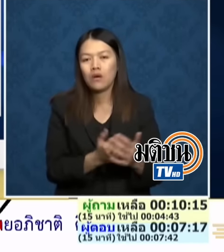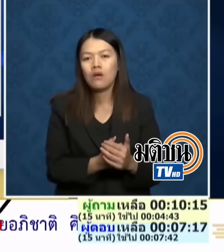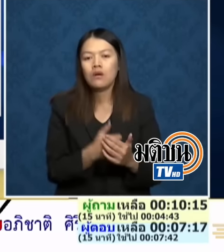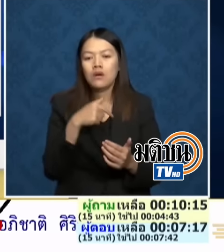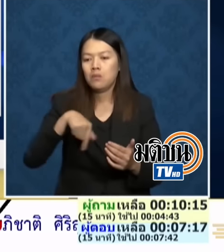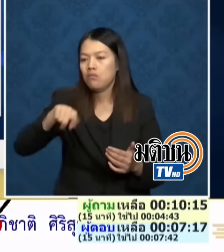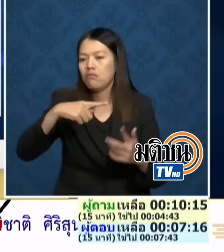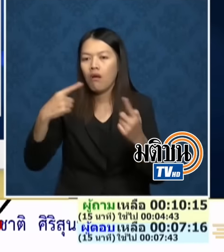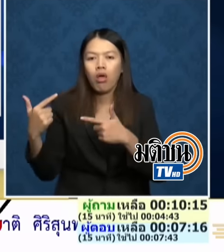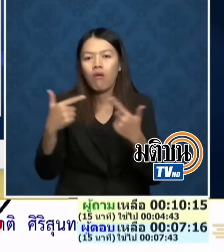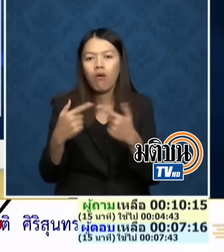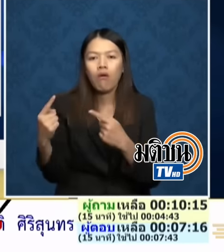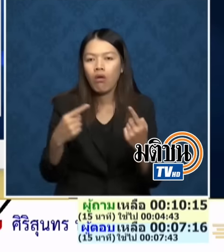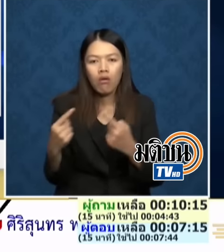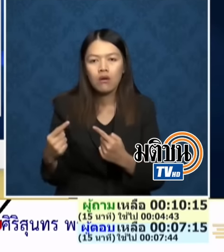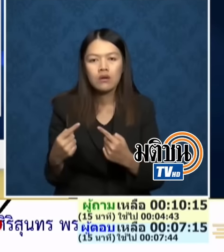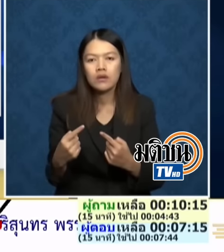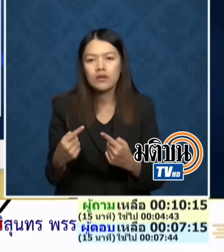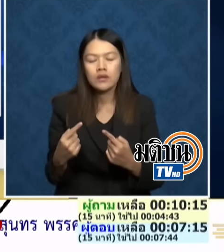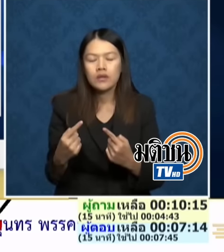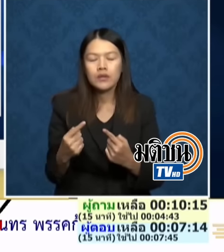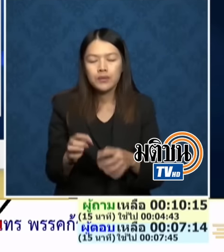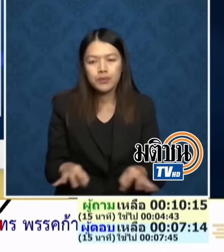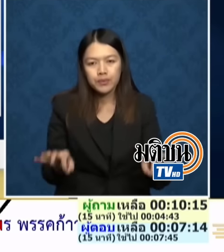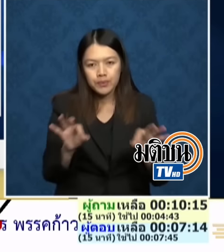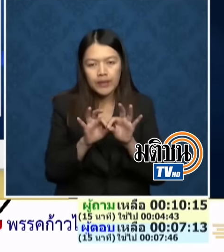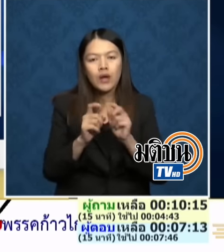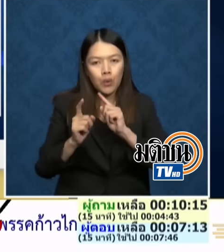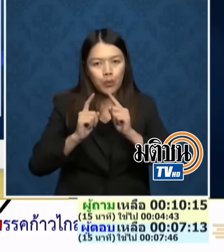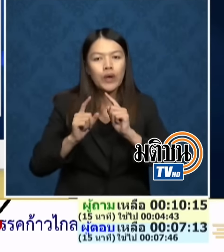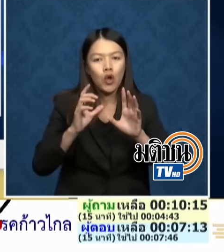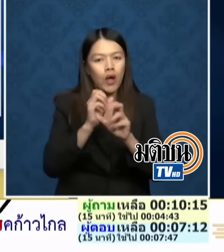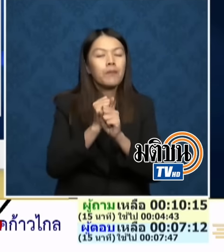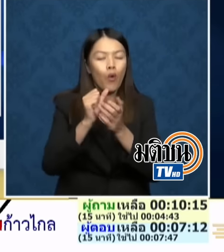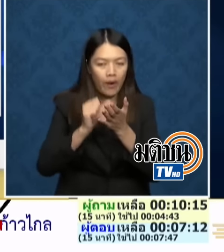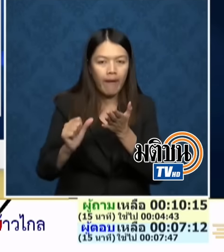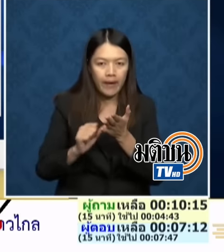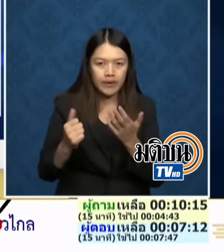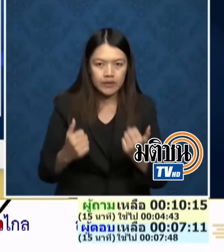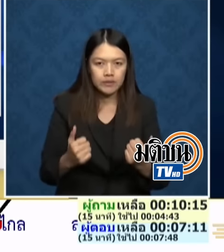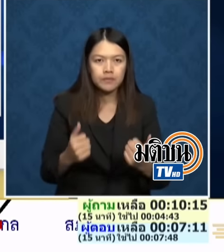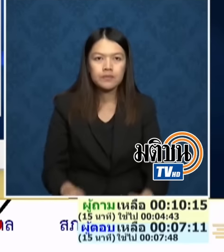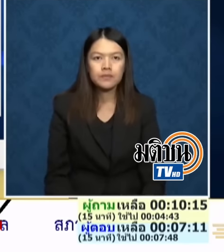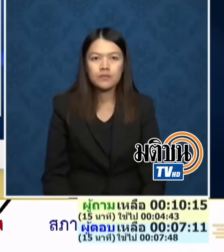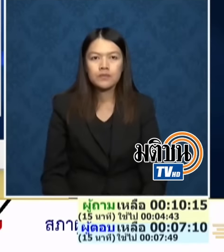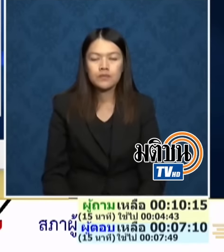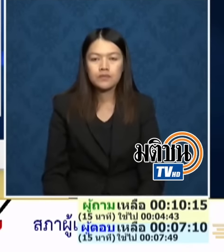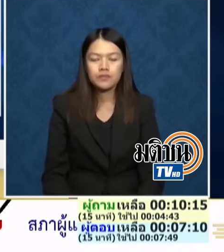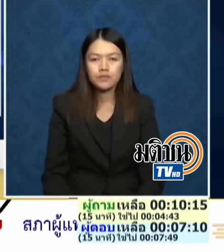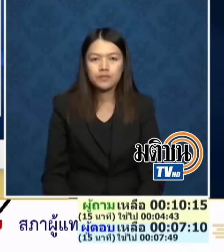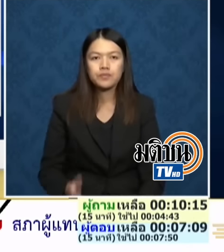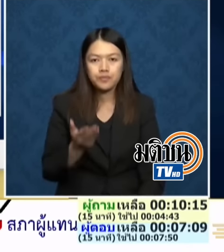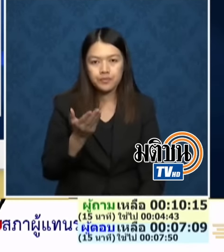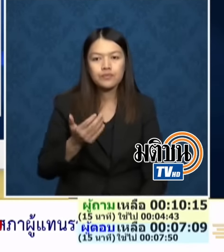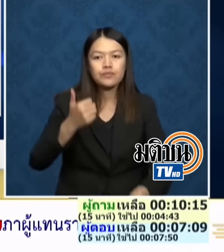พเราทรอกัไ แต่มเว้นไม่ได้แล้เป็ประเดินสัคมแล้ว มนต้องแก้ดันั้น ท่าน